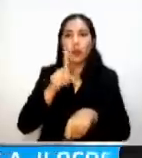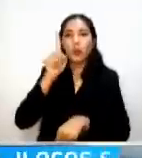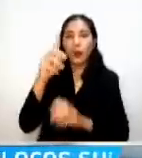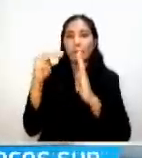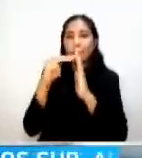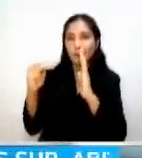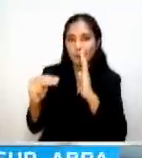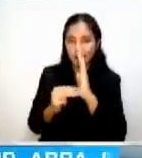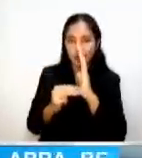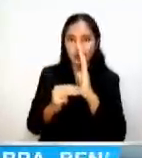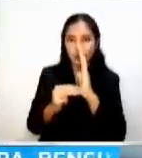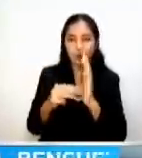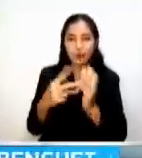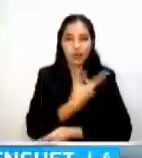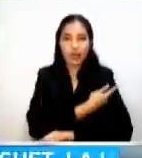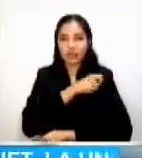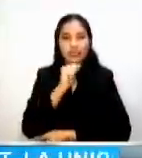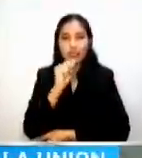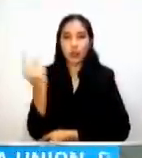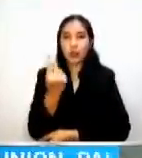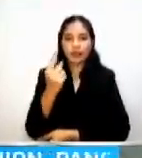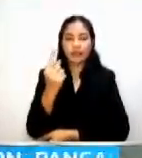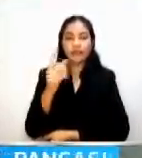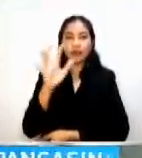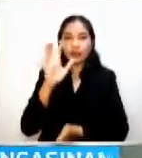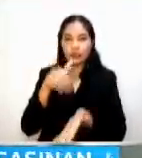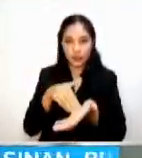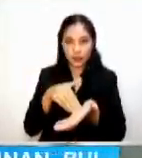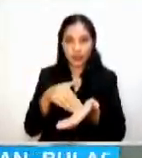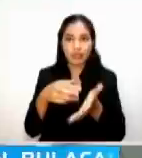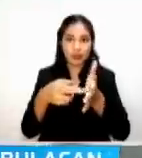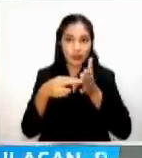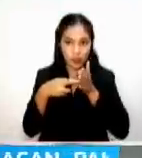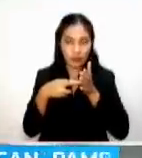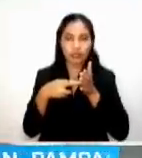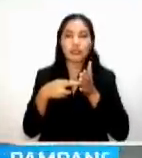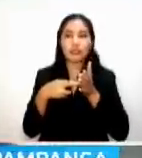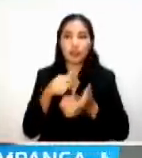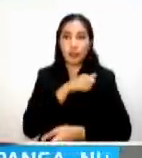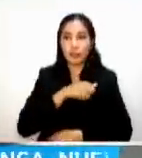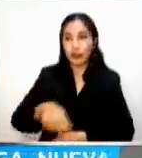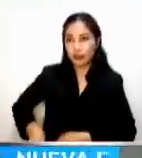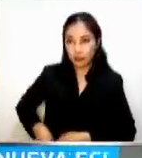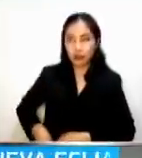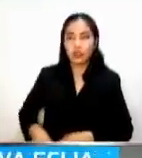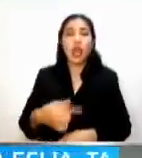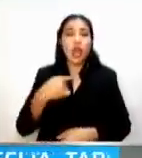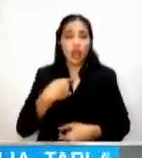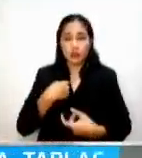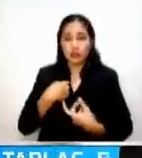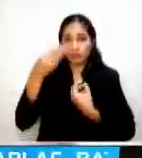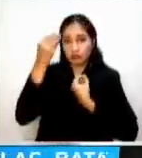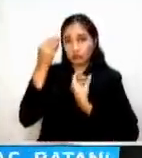of 500,000? Ito ang request ni Ambassador Francis Chua. I will also pass the word to the Ambassador